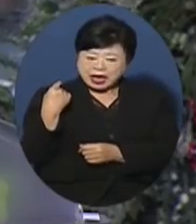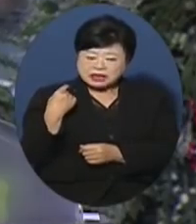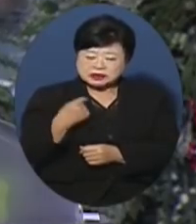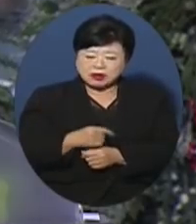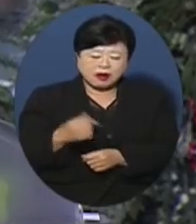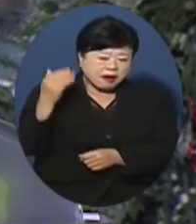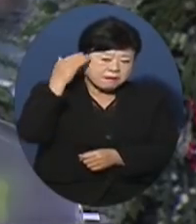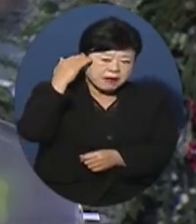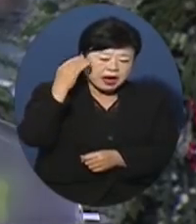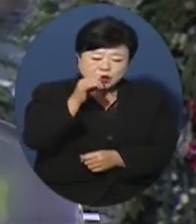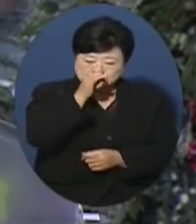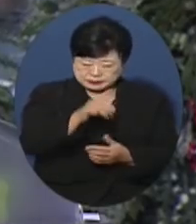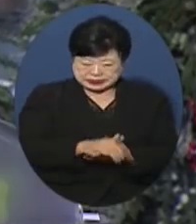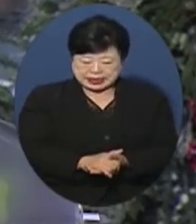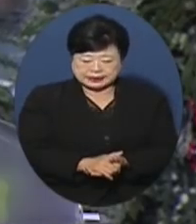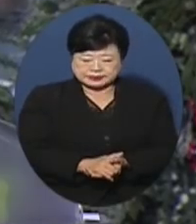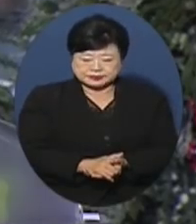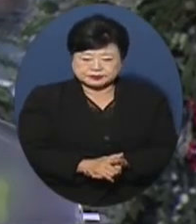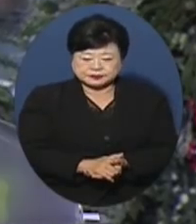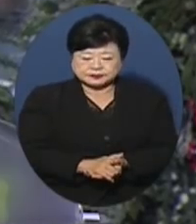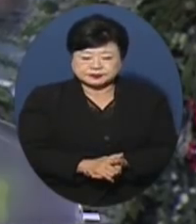역사하고 있는 것입니다.